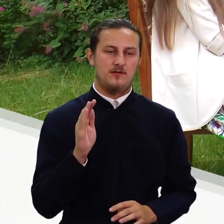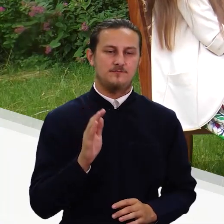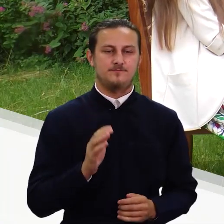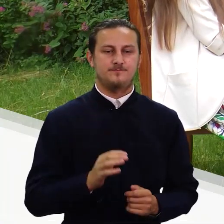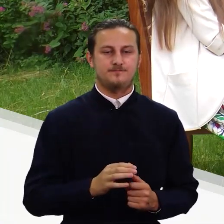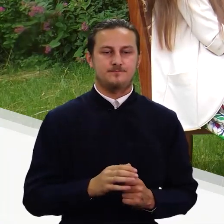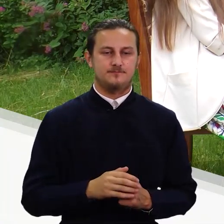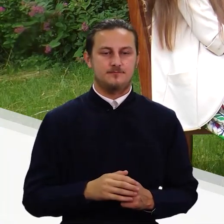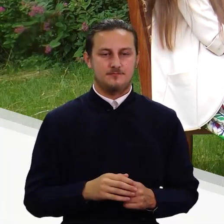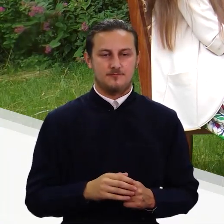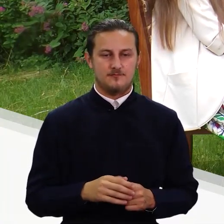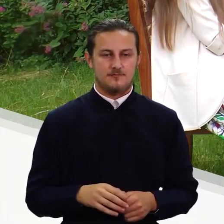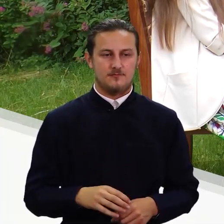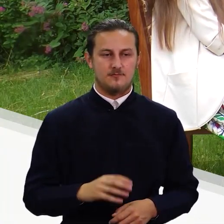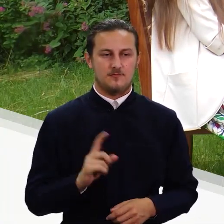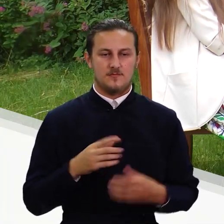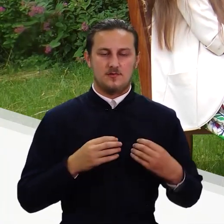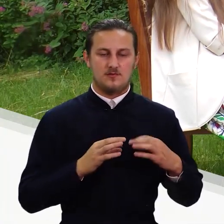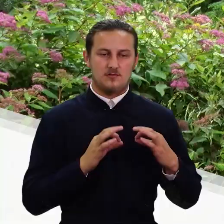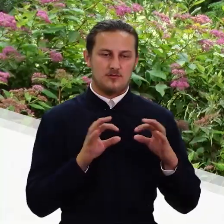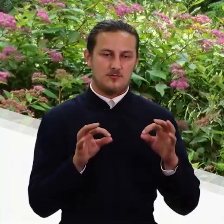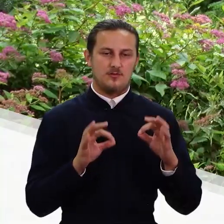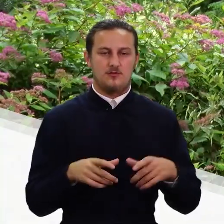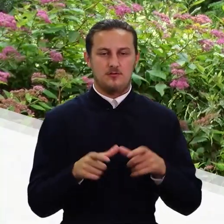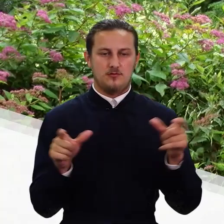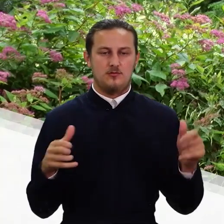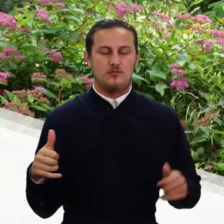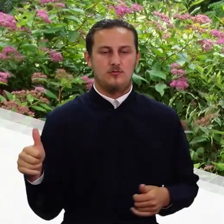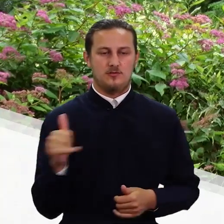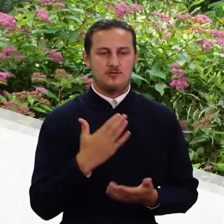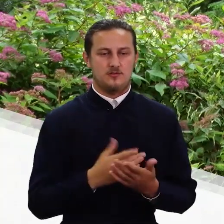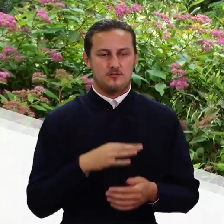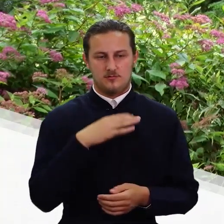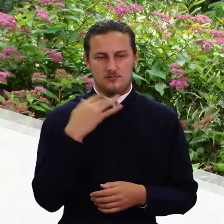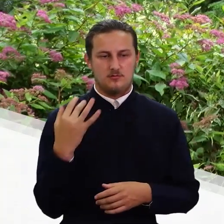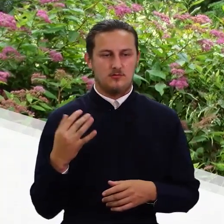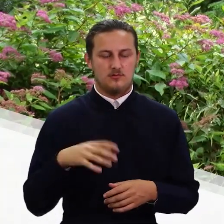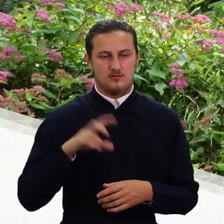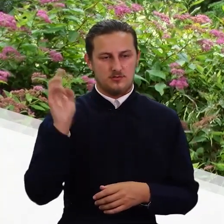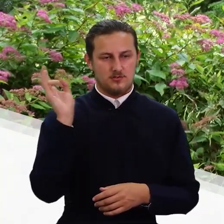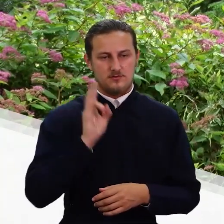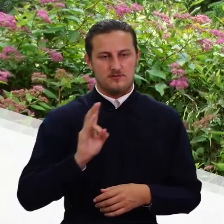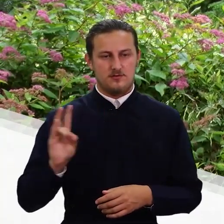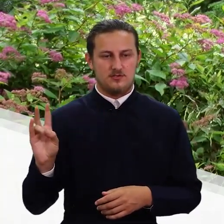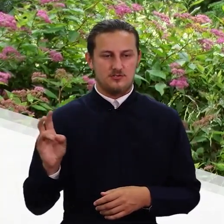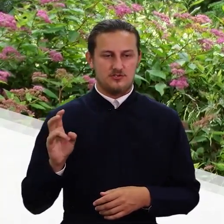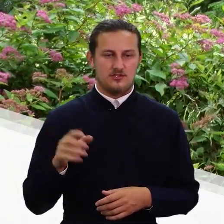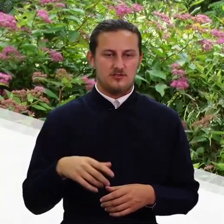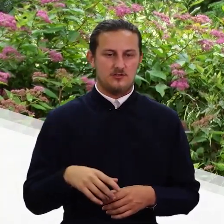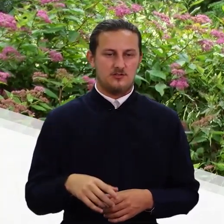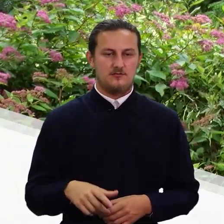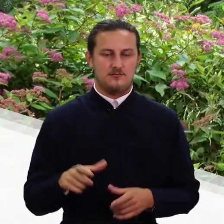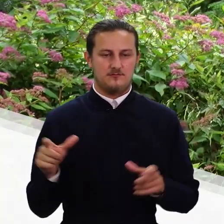яких він сповідав людей. В нас є сотні священнослужителів, яких сповідав, знову ж таки, Іов,